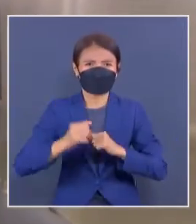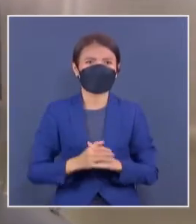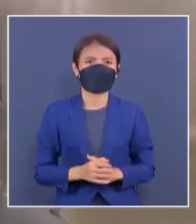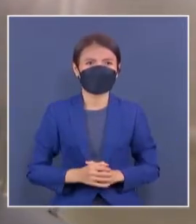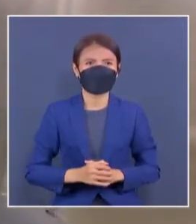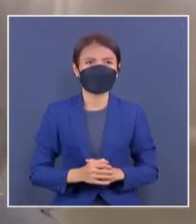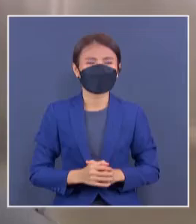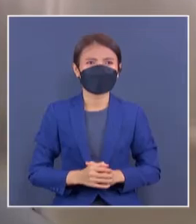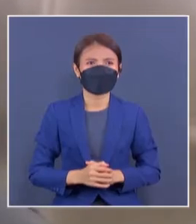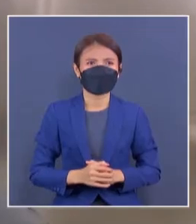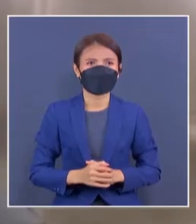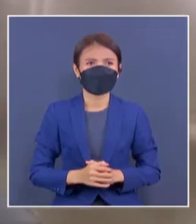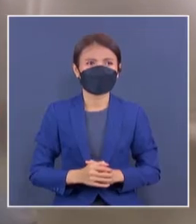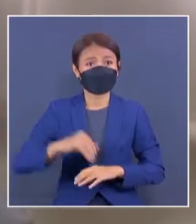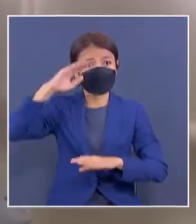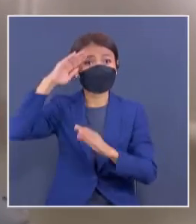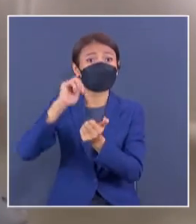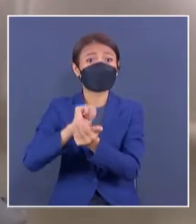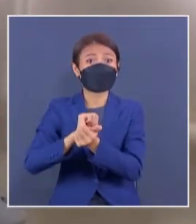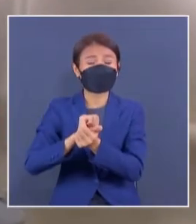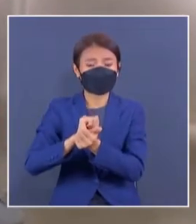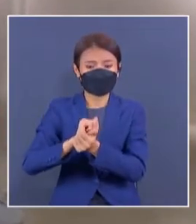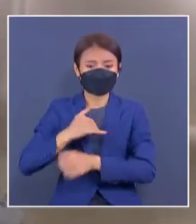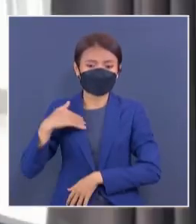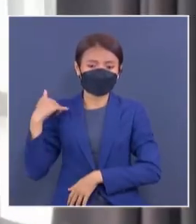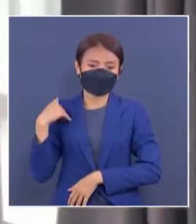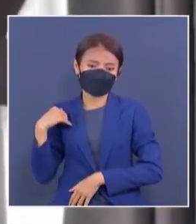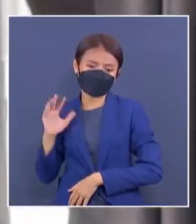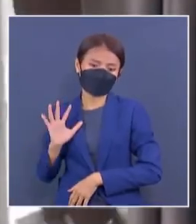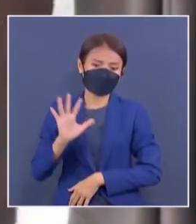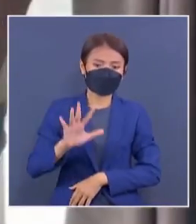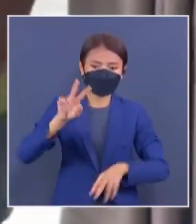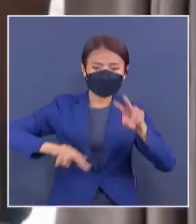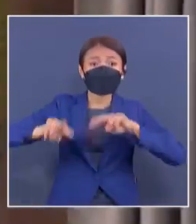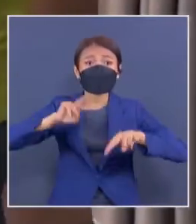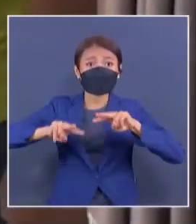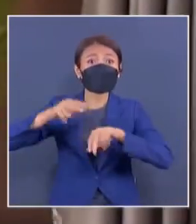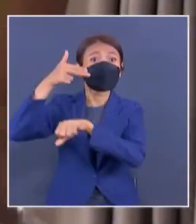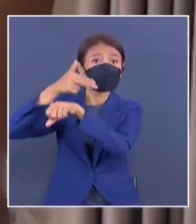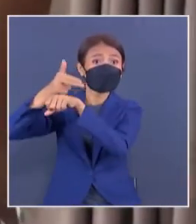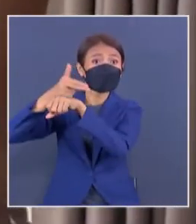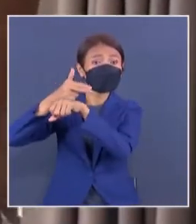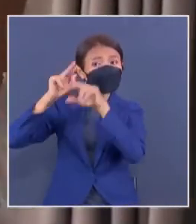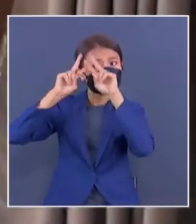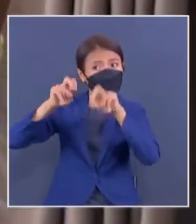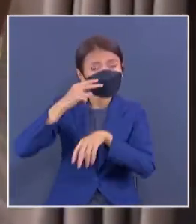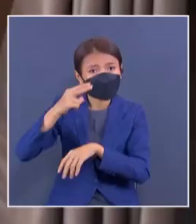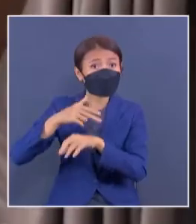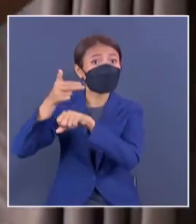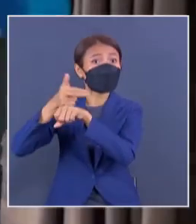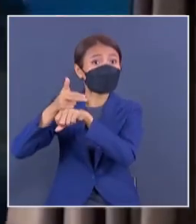วนเองก็ลงพื้นที่ไปนะครับไปตรวจสอบแล้วก็ไปดูภาพจากกล้องวงจรปิดตำรวจสภ.บางพลีนะครับพอไปดูภาพจากกล้องวงจ